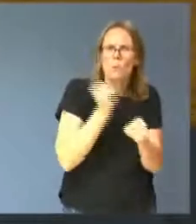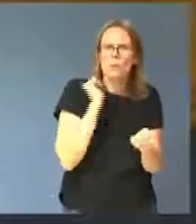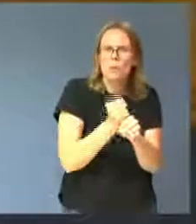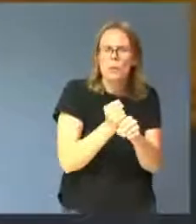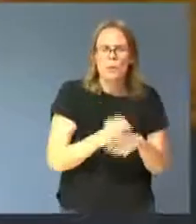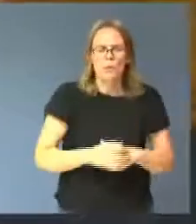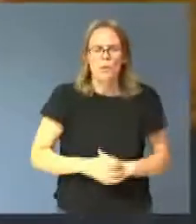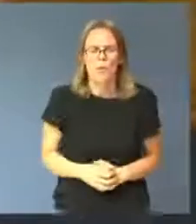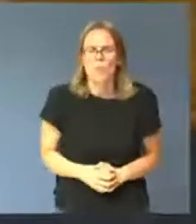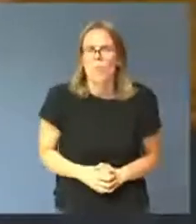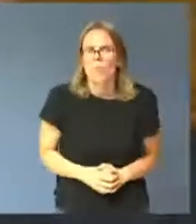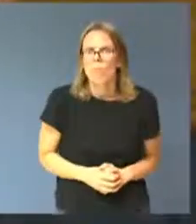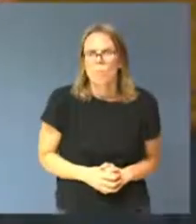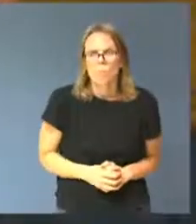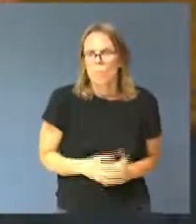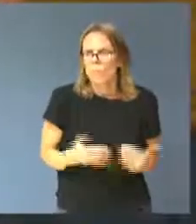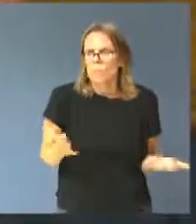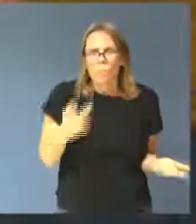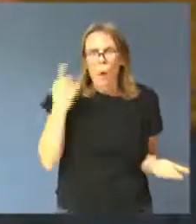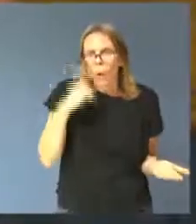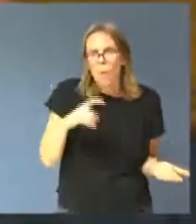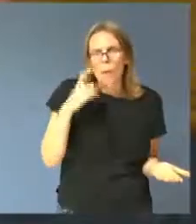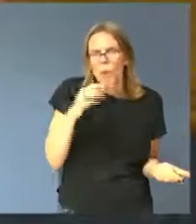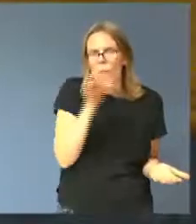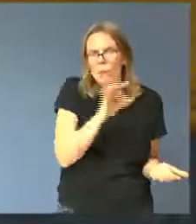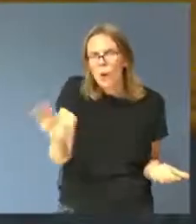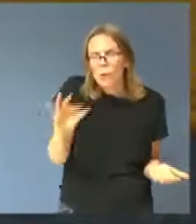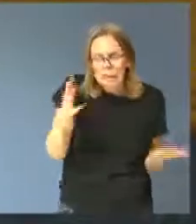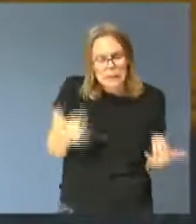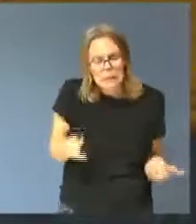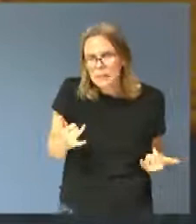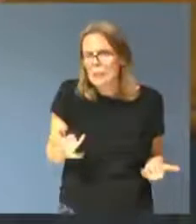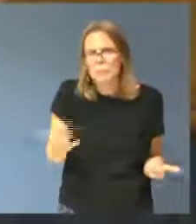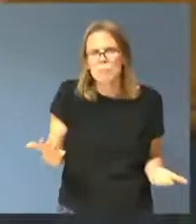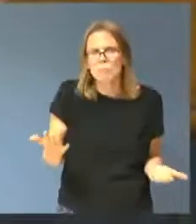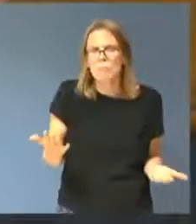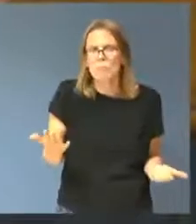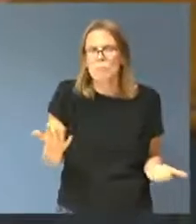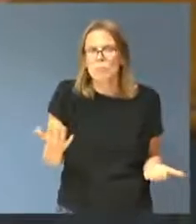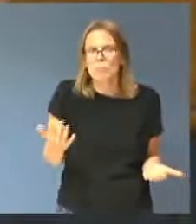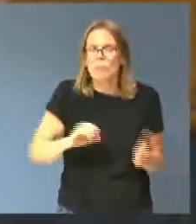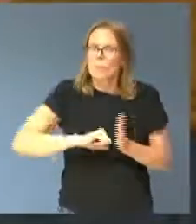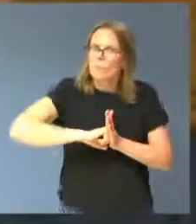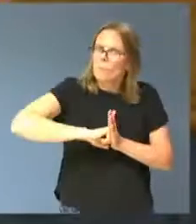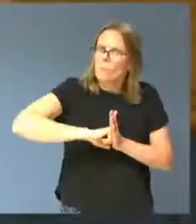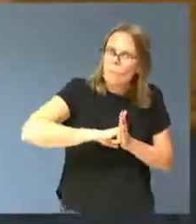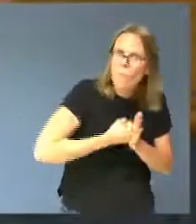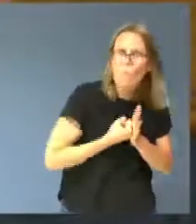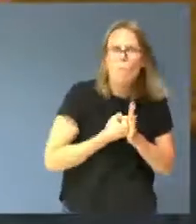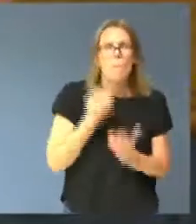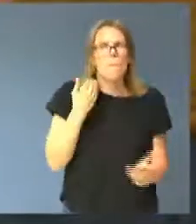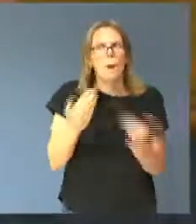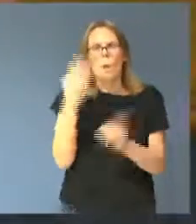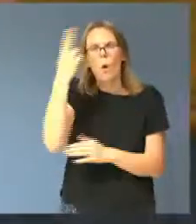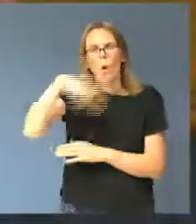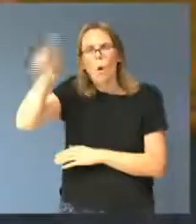Force est de constater que la France a la politique répressive la plus forte d'Europe.